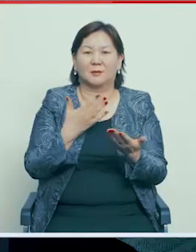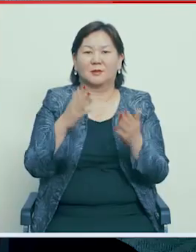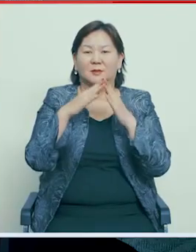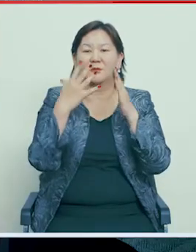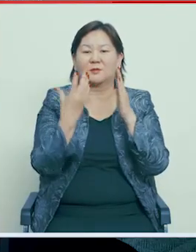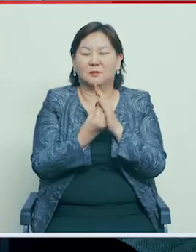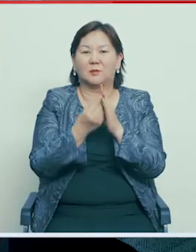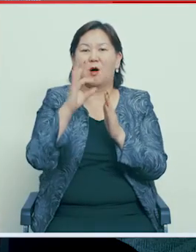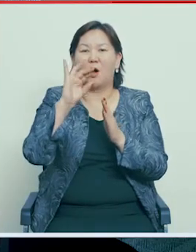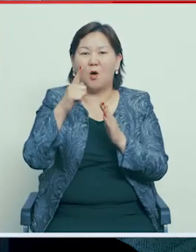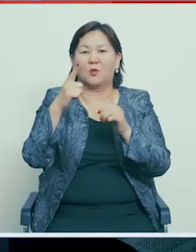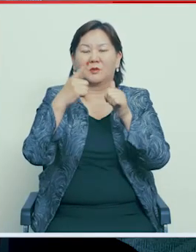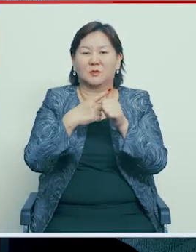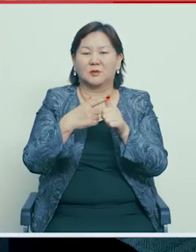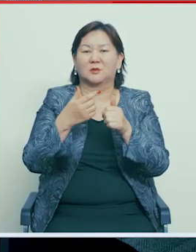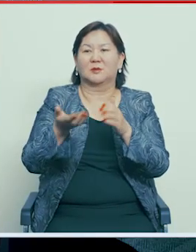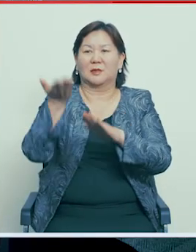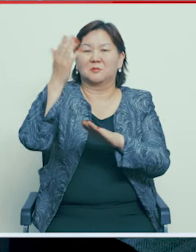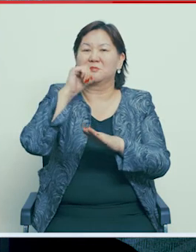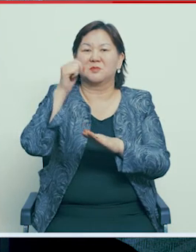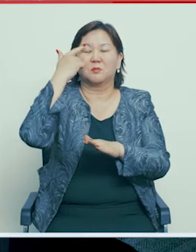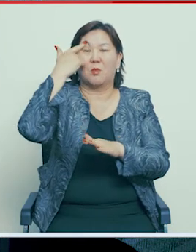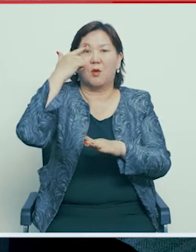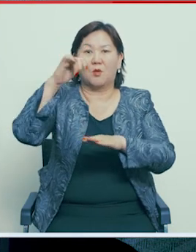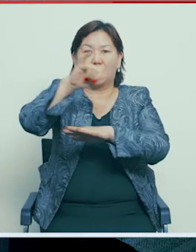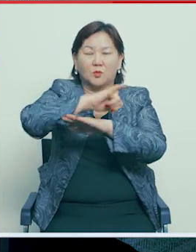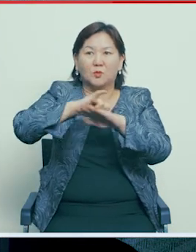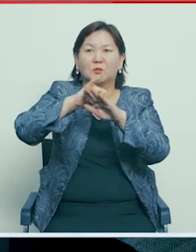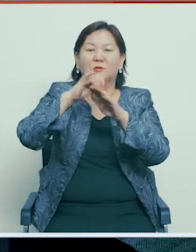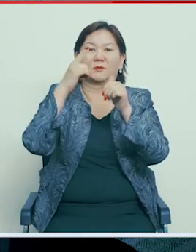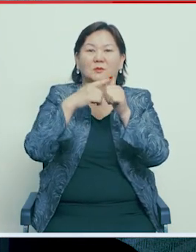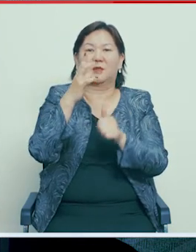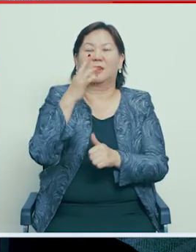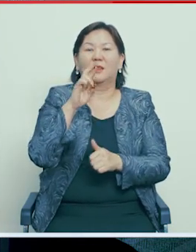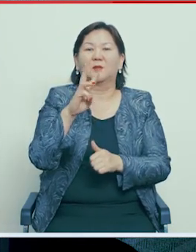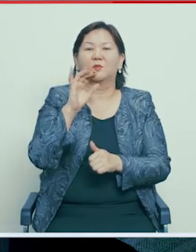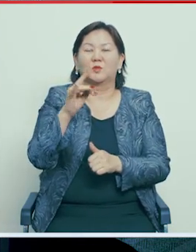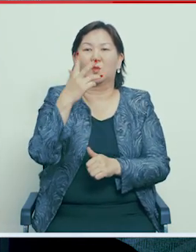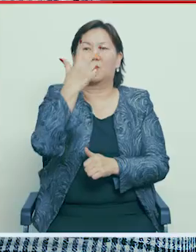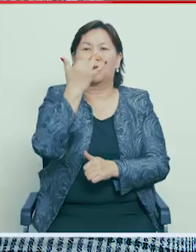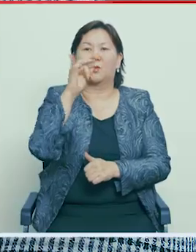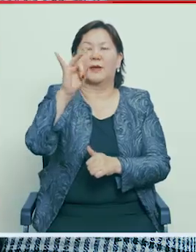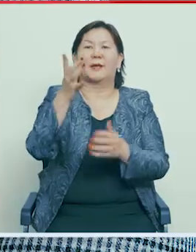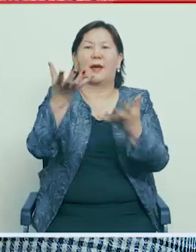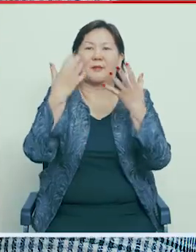гэр бүлийн овог нэр тэнд гарах биш тийм Монгол улсаас ирсэн одоо энэ Бямсар ингээд хүрэл медаль аваад ирэхэд би өөрөө ирэхгүй